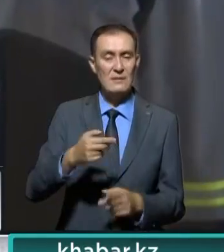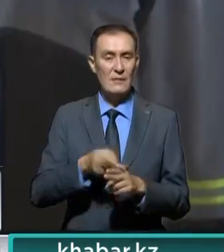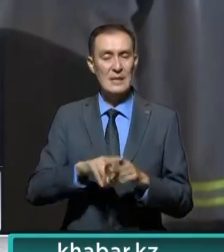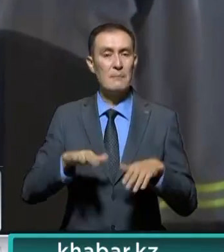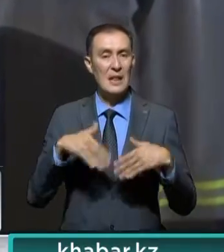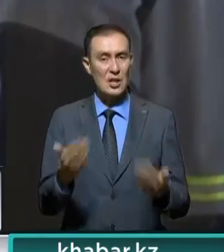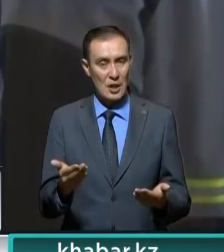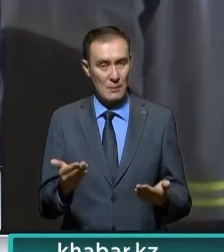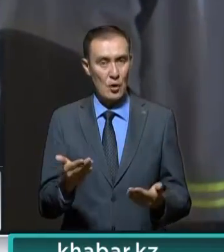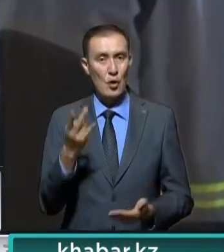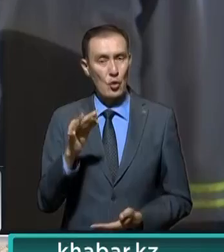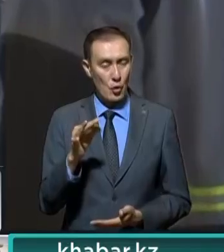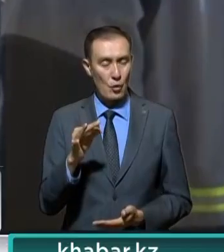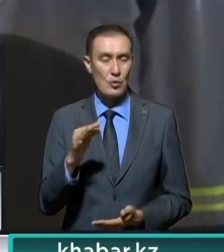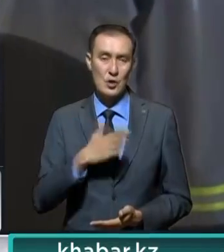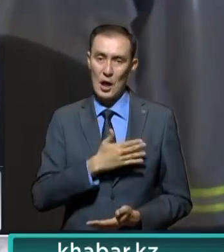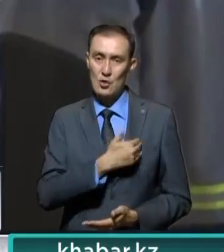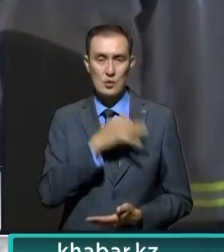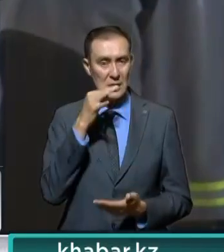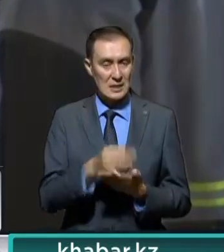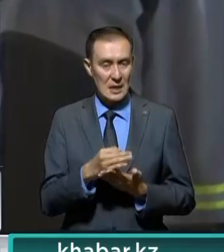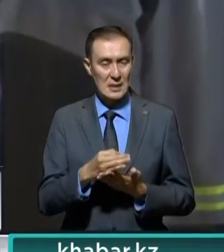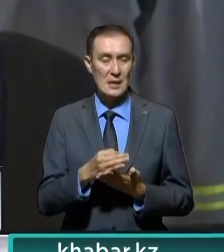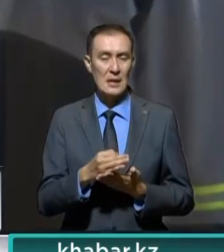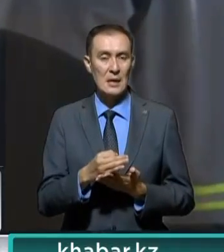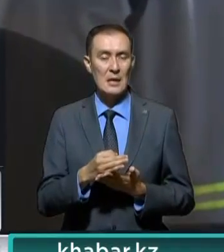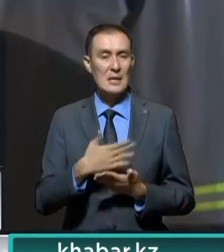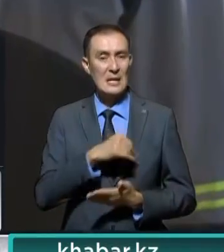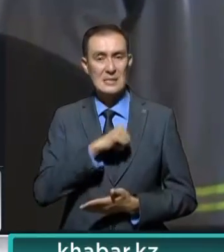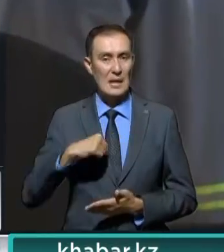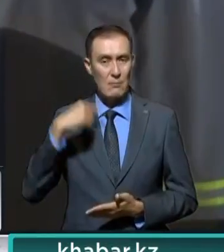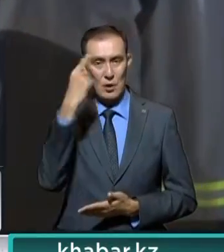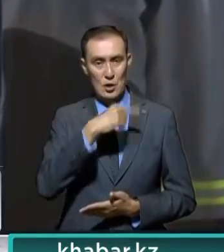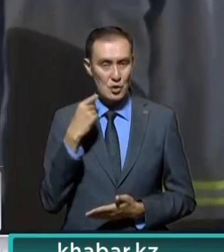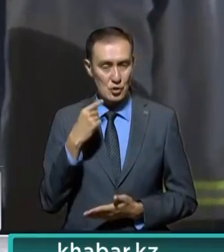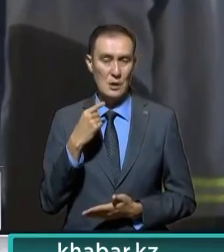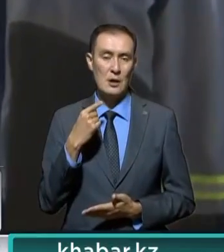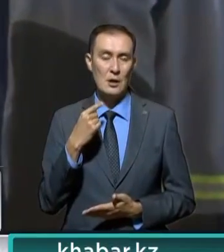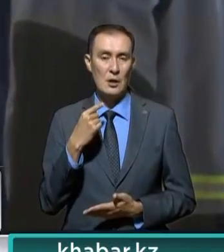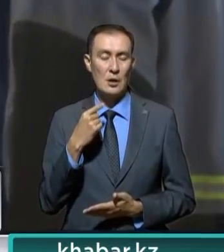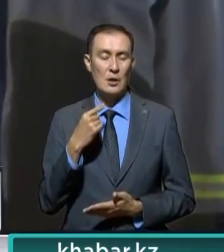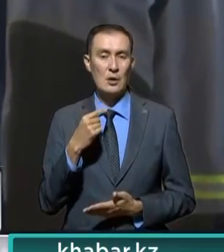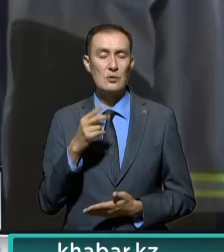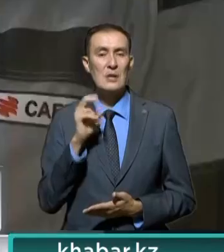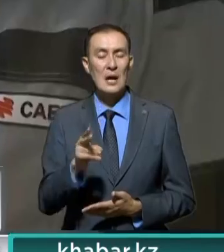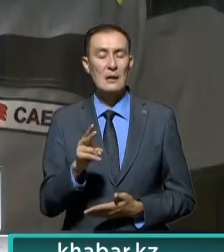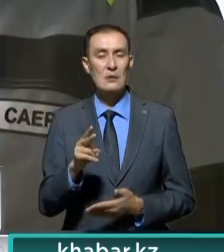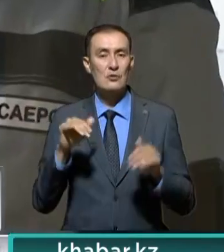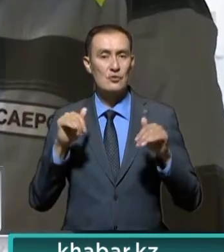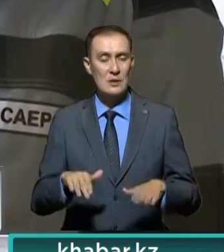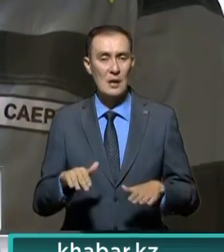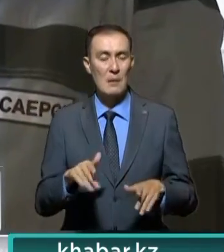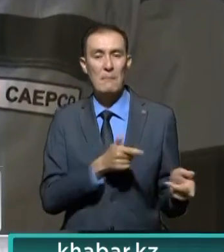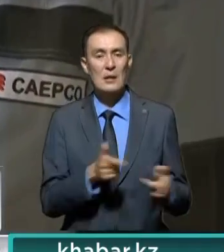предложением. Но не буду скрывать, что я лично думаю тем, как подойти к